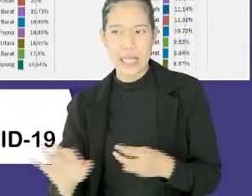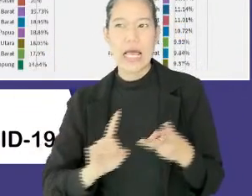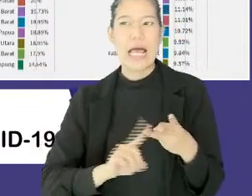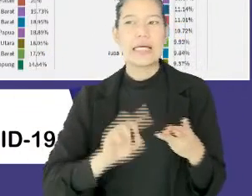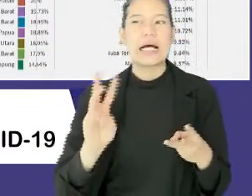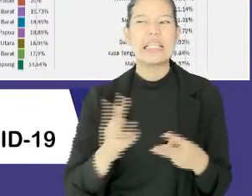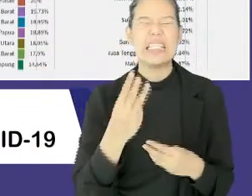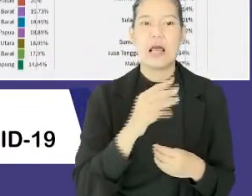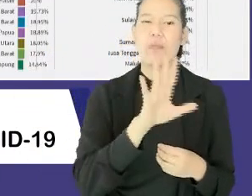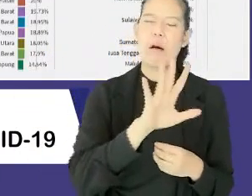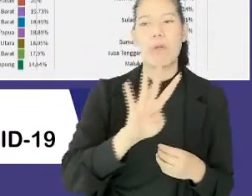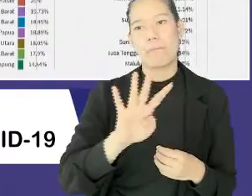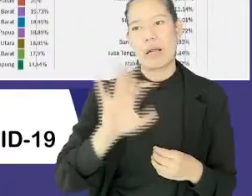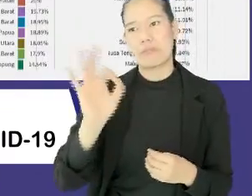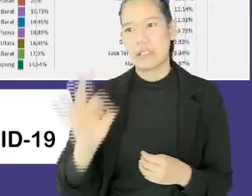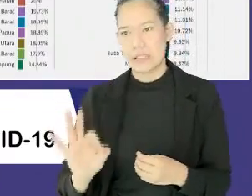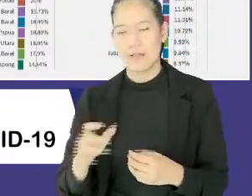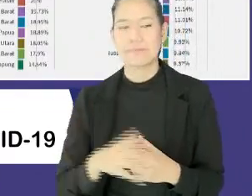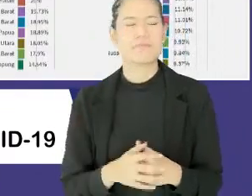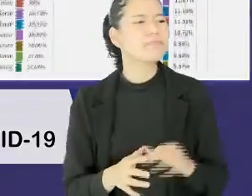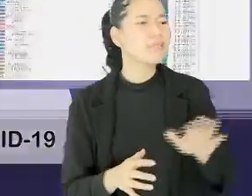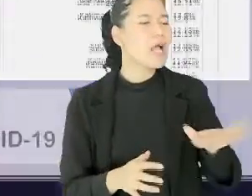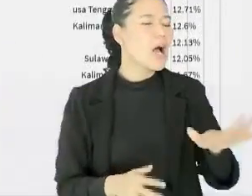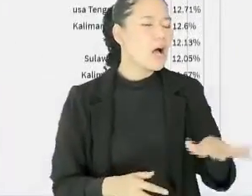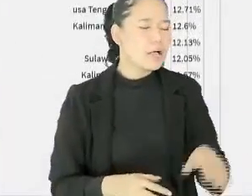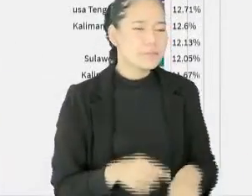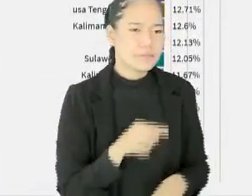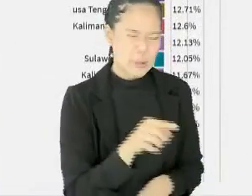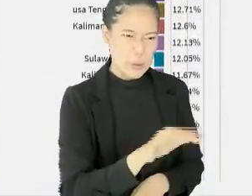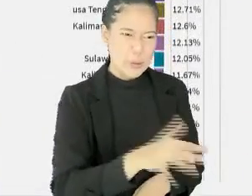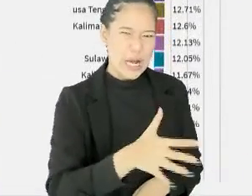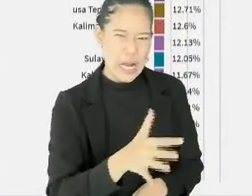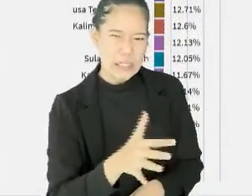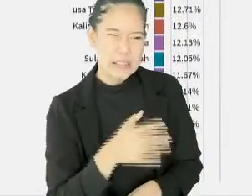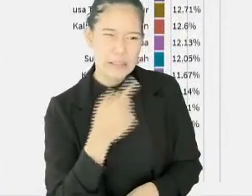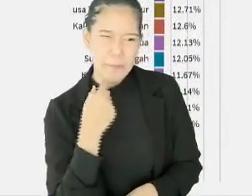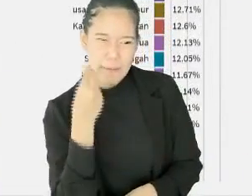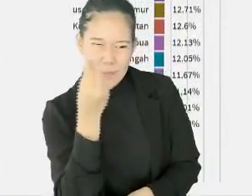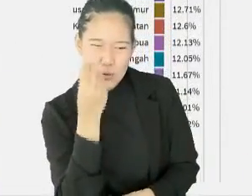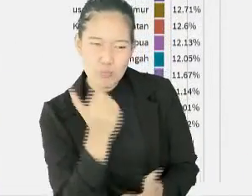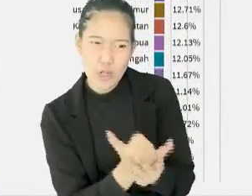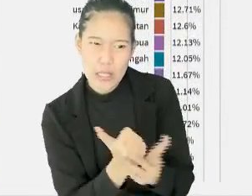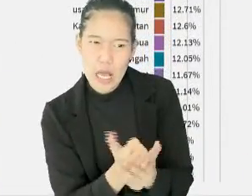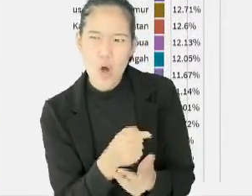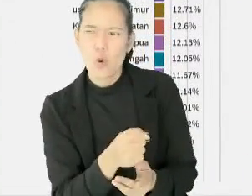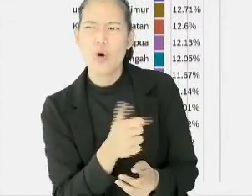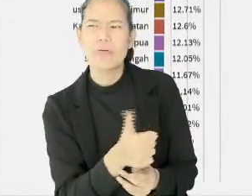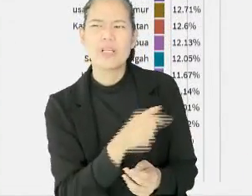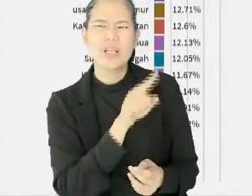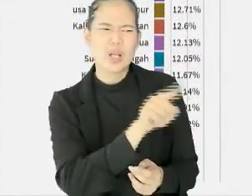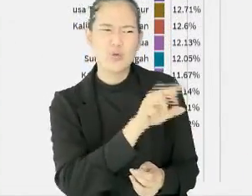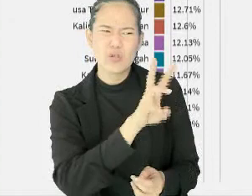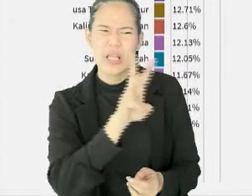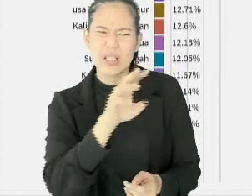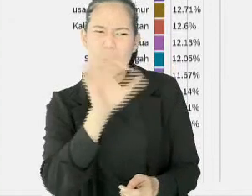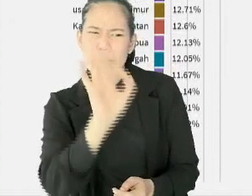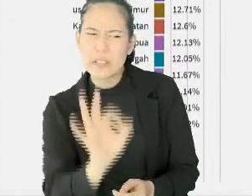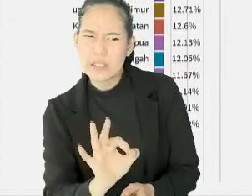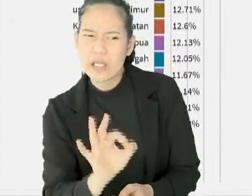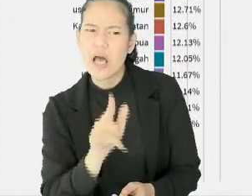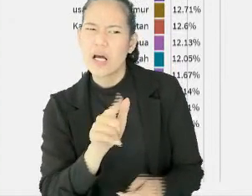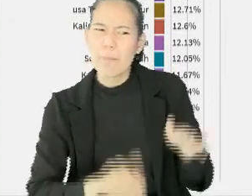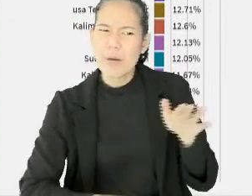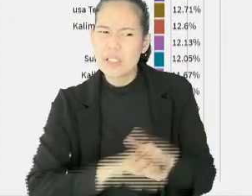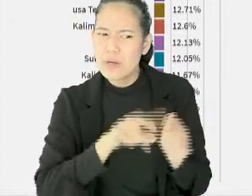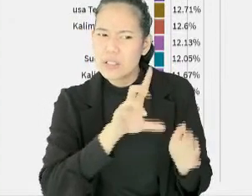50% petugas publik ini juga karena ini Agak repot Agak bingung sebetulnya kenapa sampai 120% ya